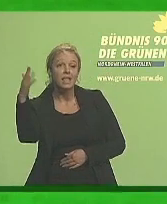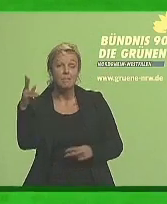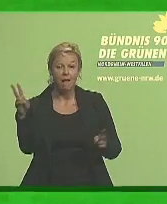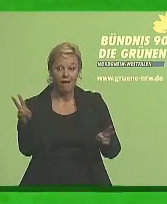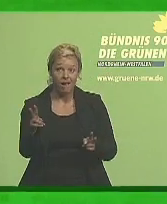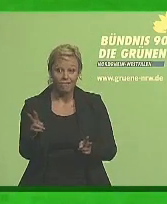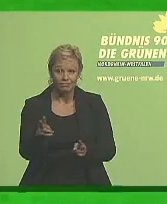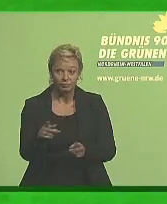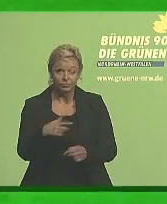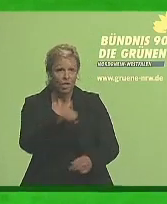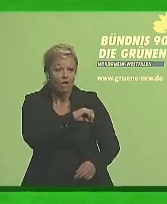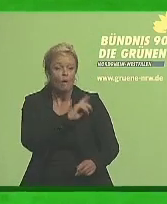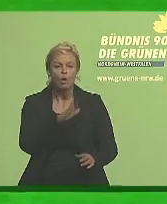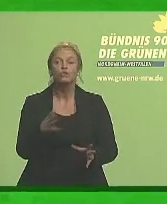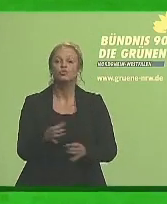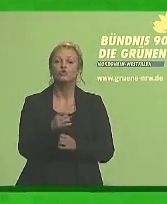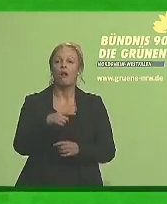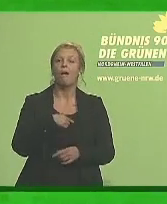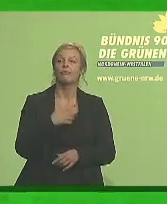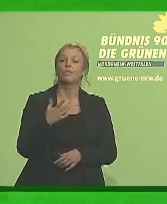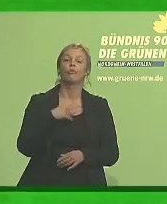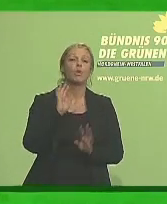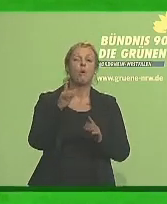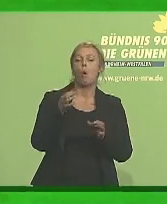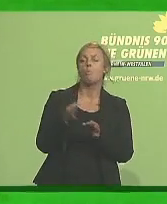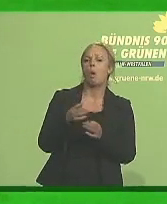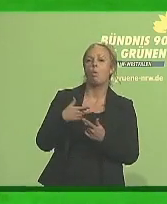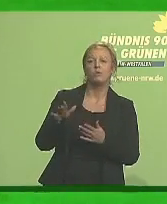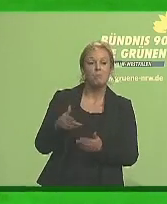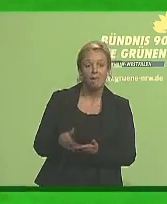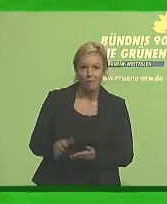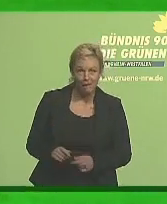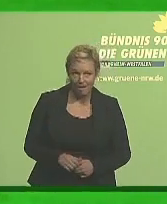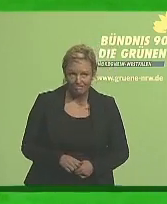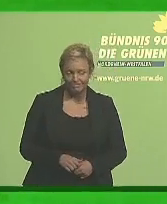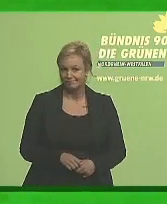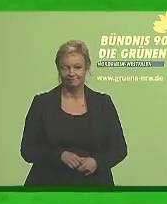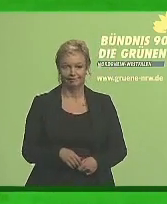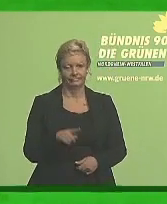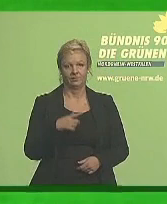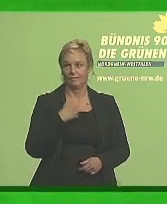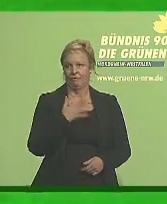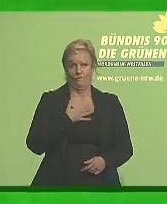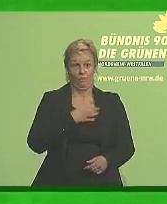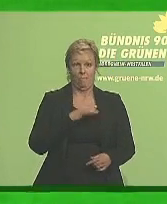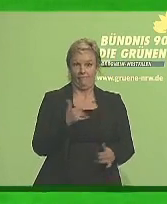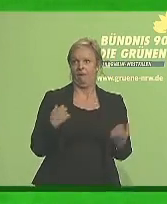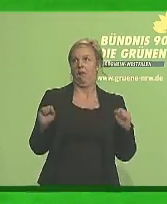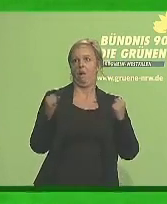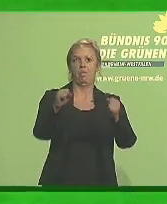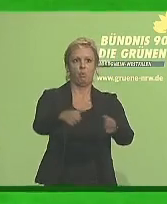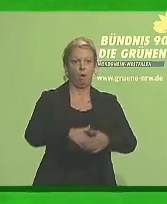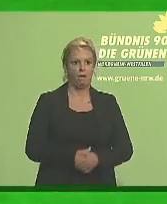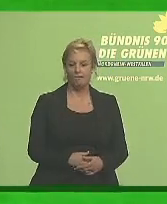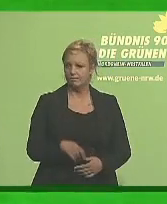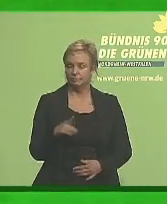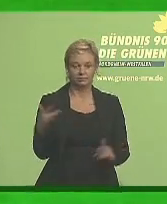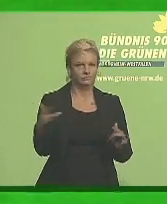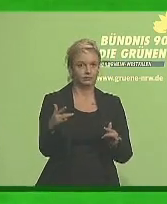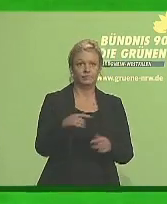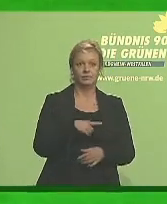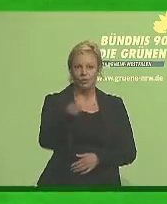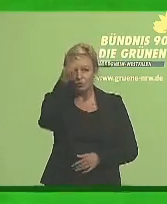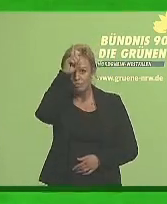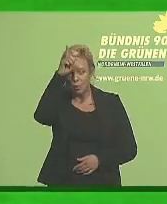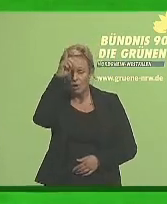Klimareduktionserfolgen zu verstecken in der Rezession, das ist eigentlich abenteuerlich und konterkariert alles,